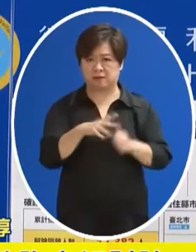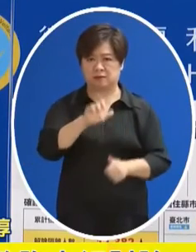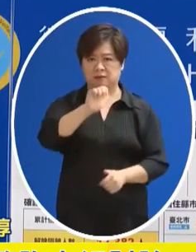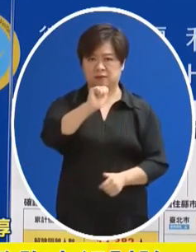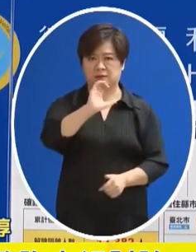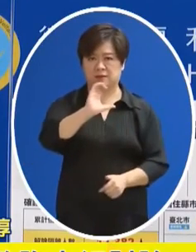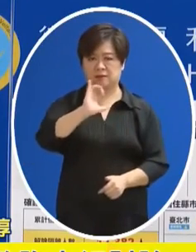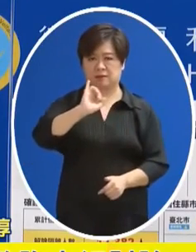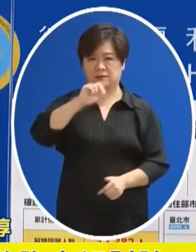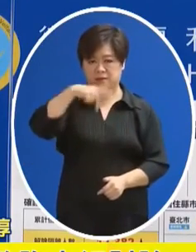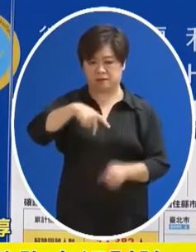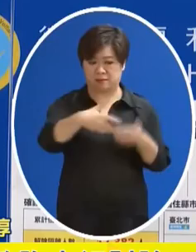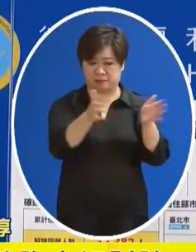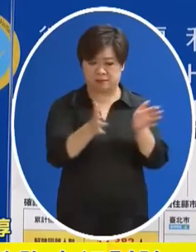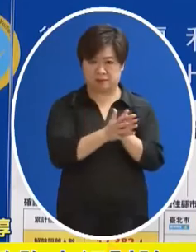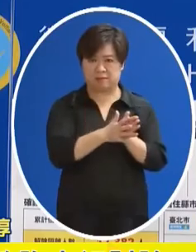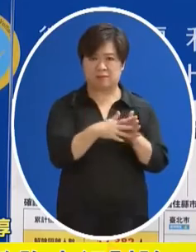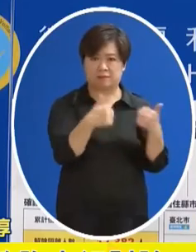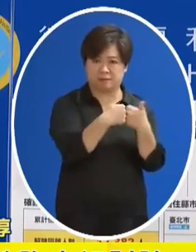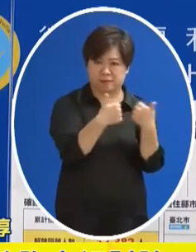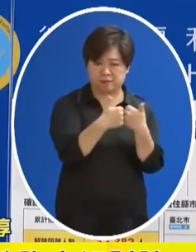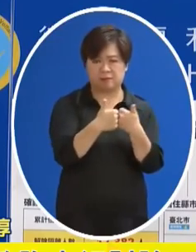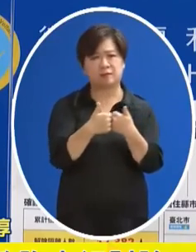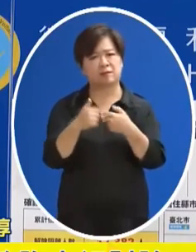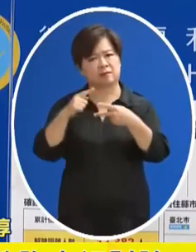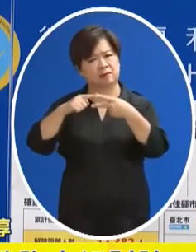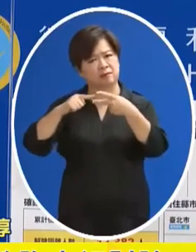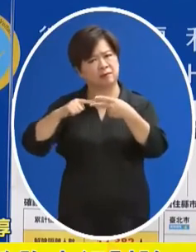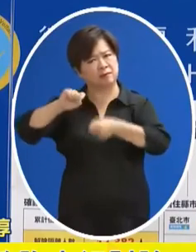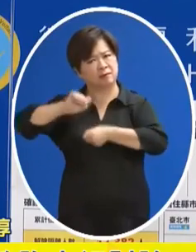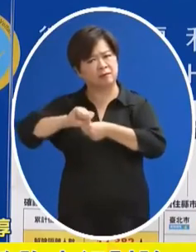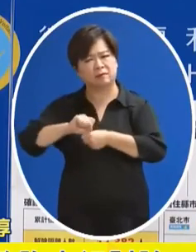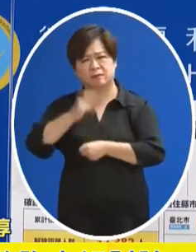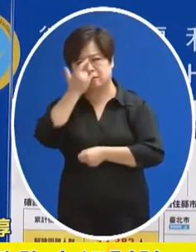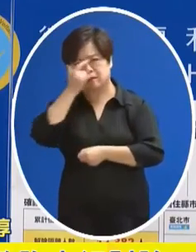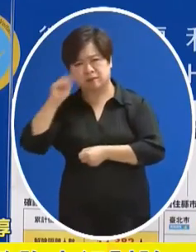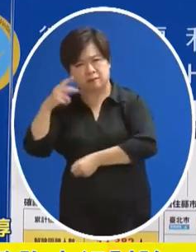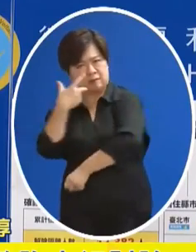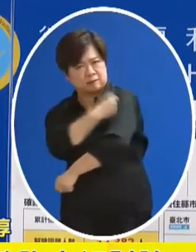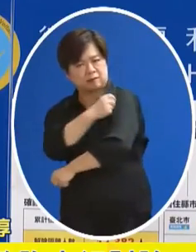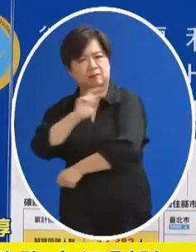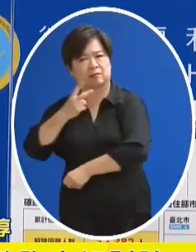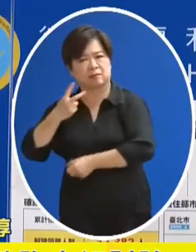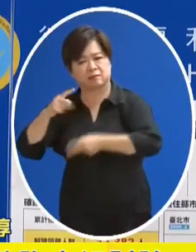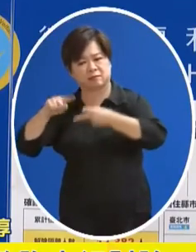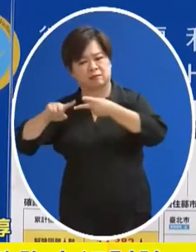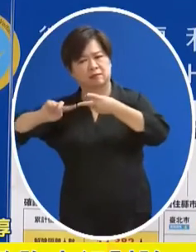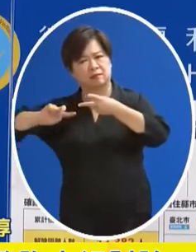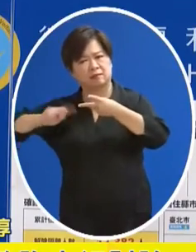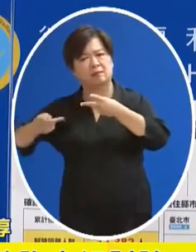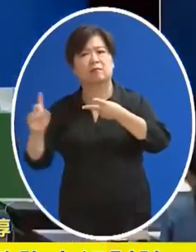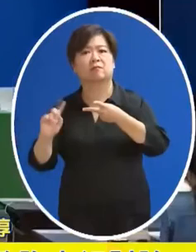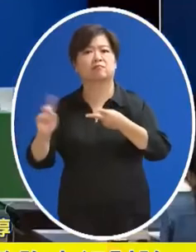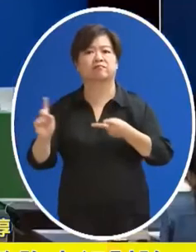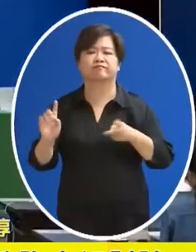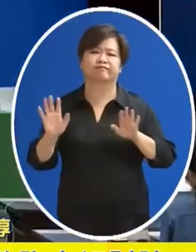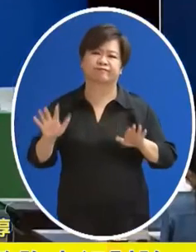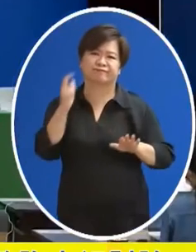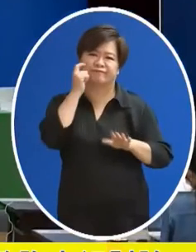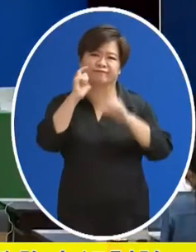委员的决定，还是 AZ 加莫德纳会先通过，这个我没办法替小组委员做预测。